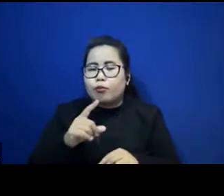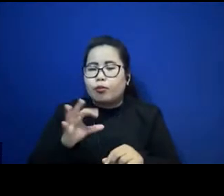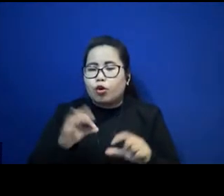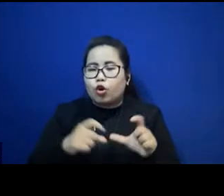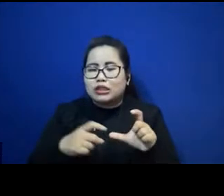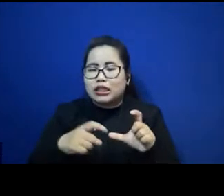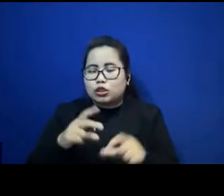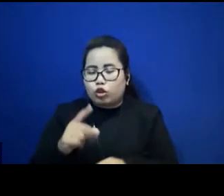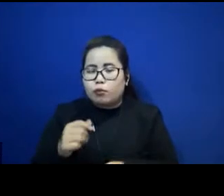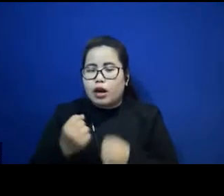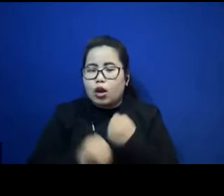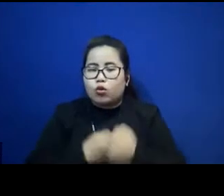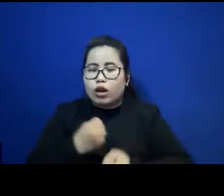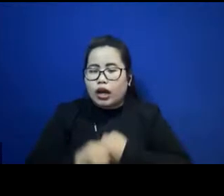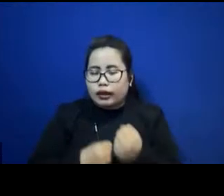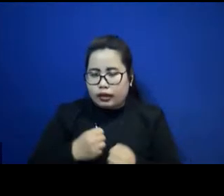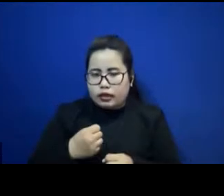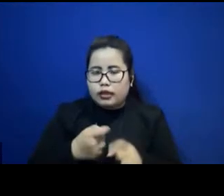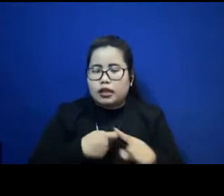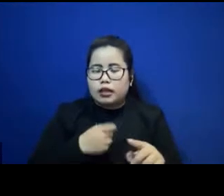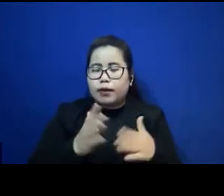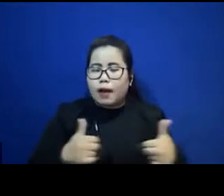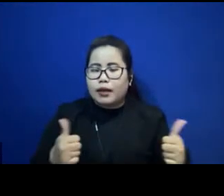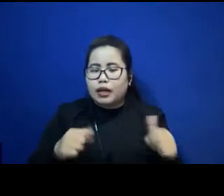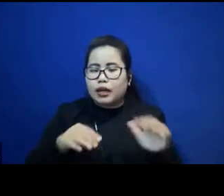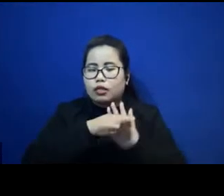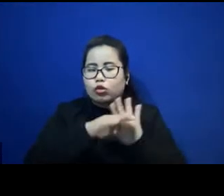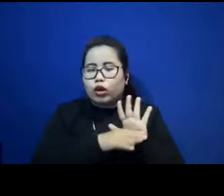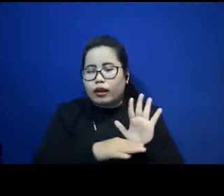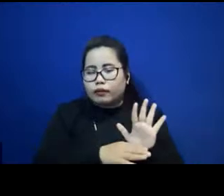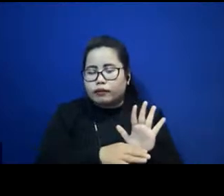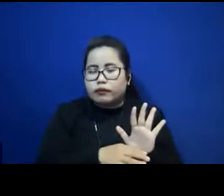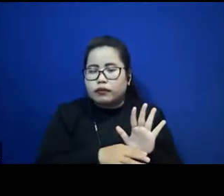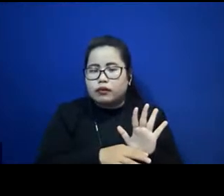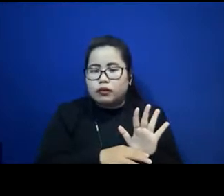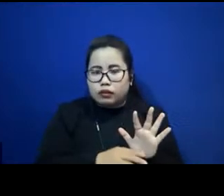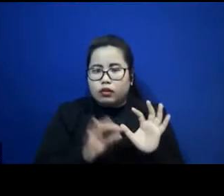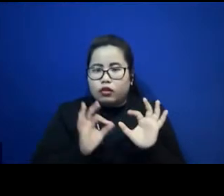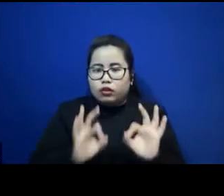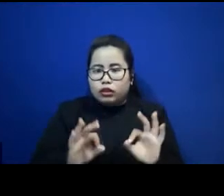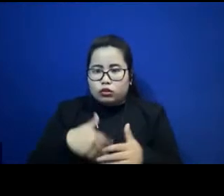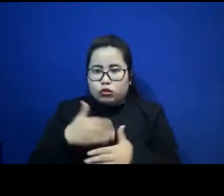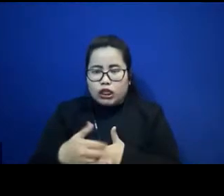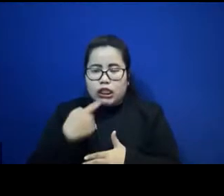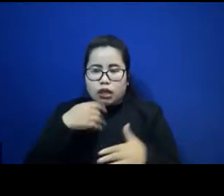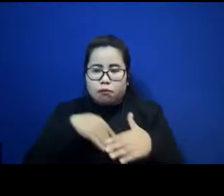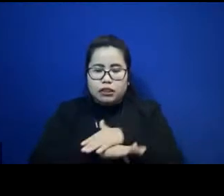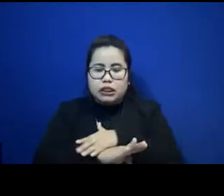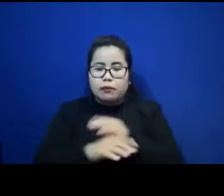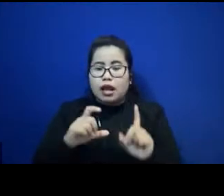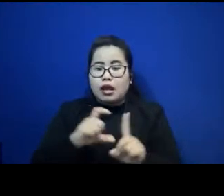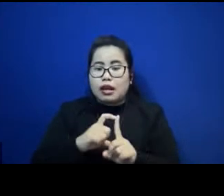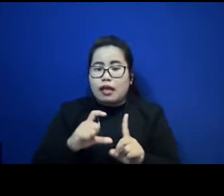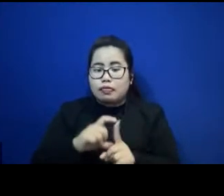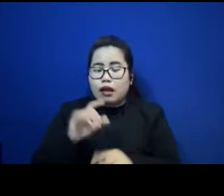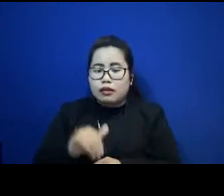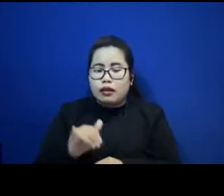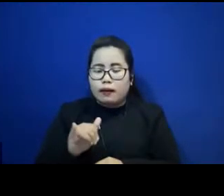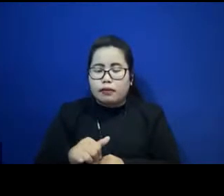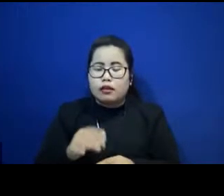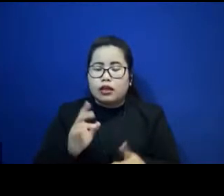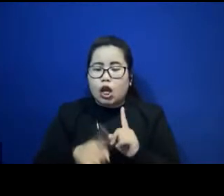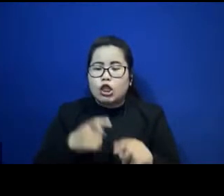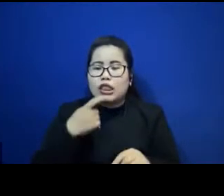mempengaruhi terhadap pelaku namanya aturannya ngajar terkait penyimpanan data ya alam ini